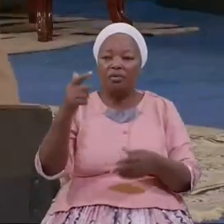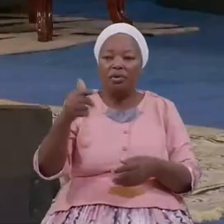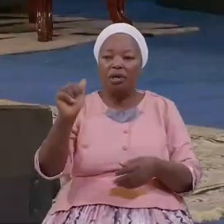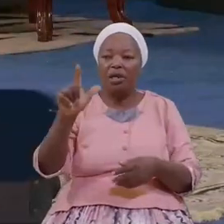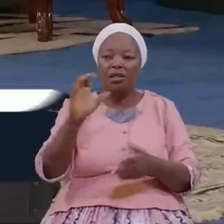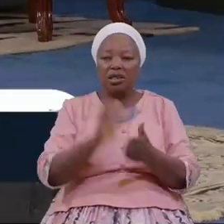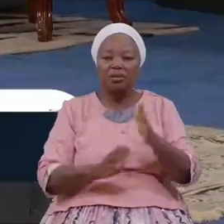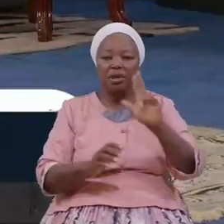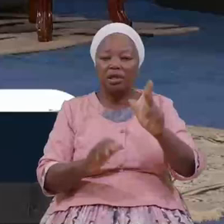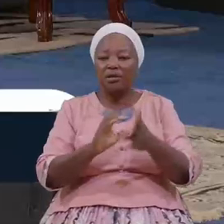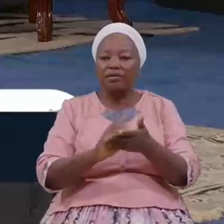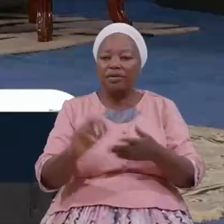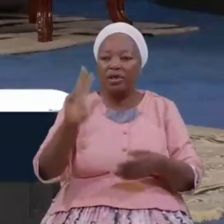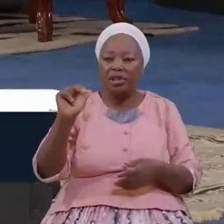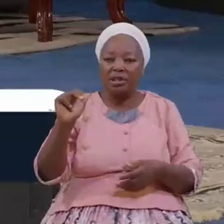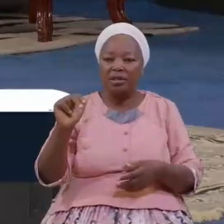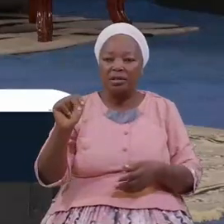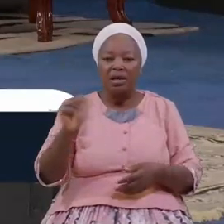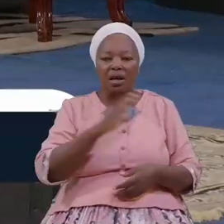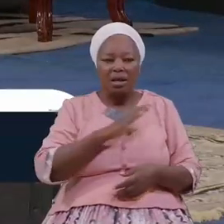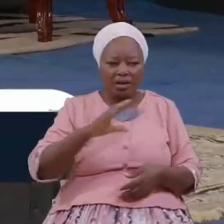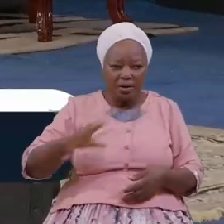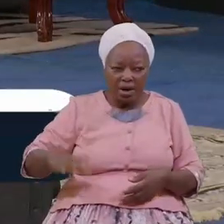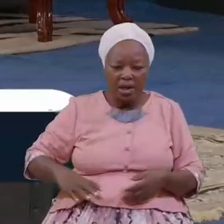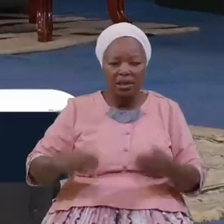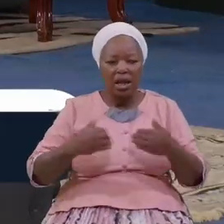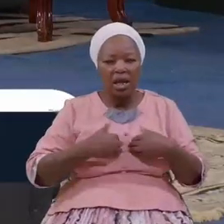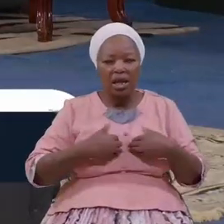Galates 3, verset 13.